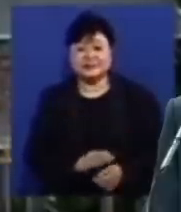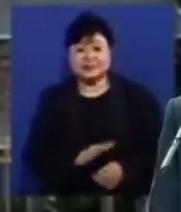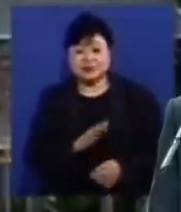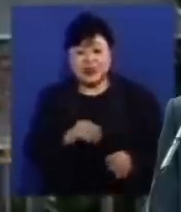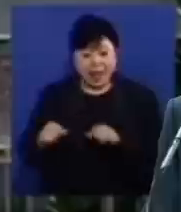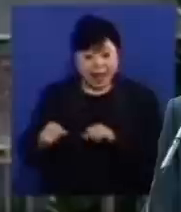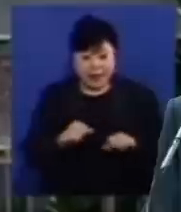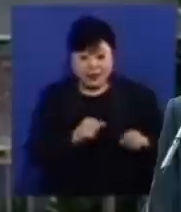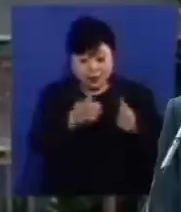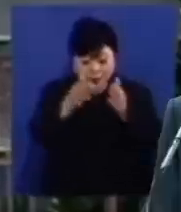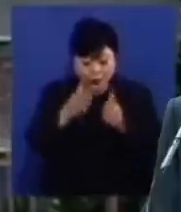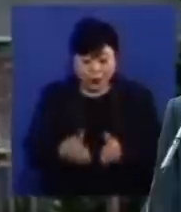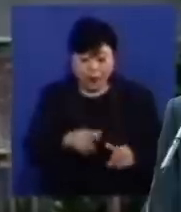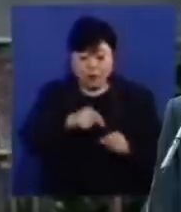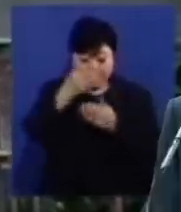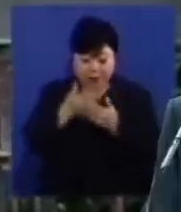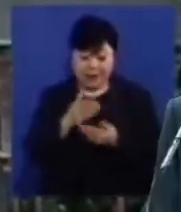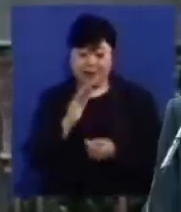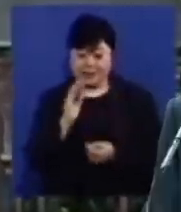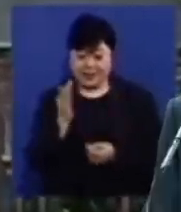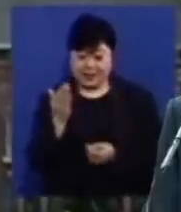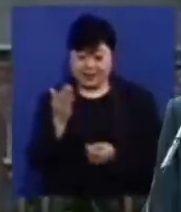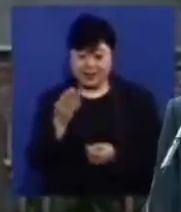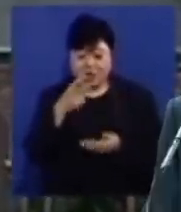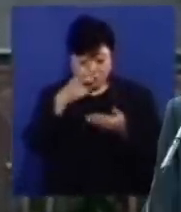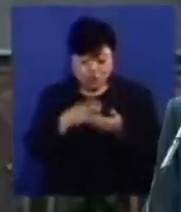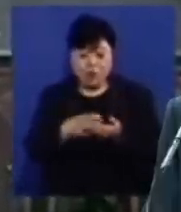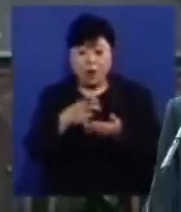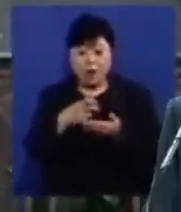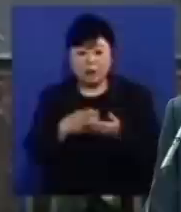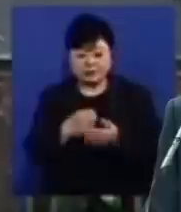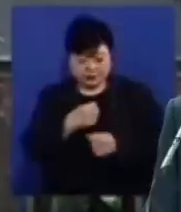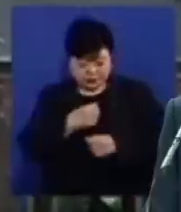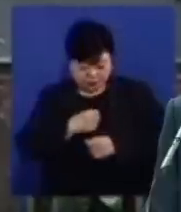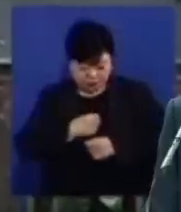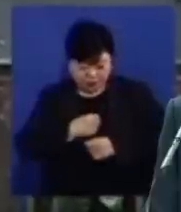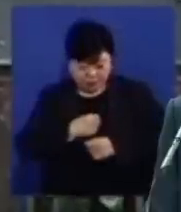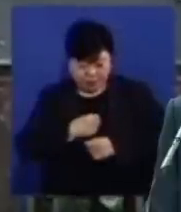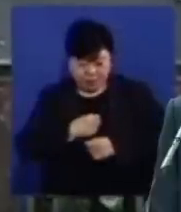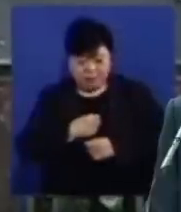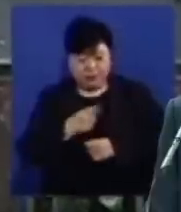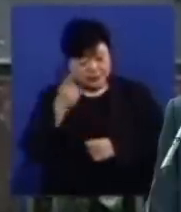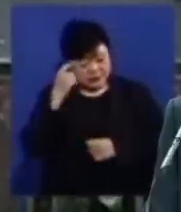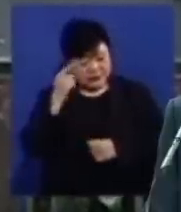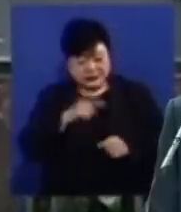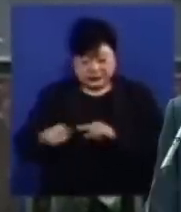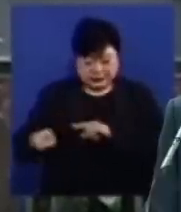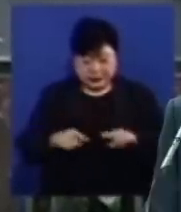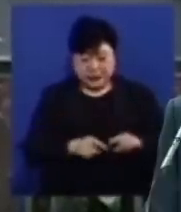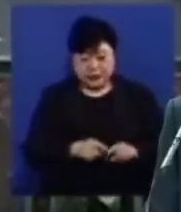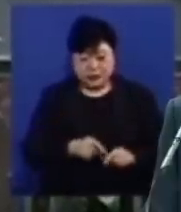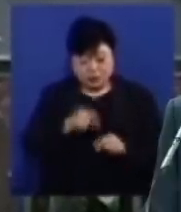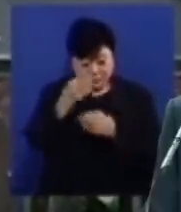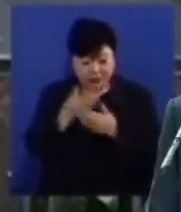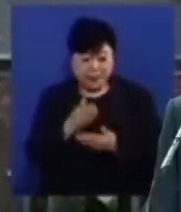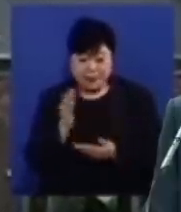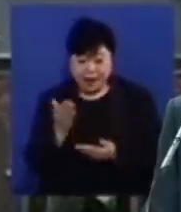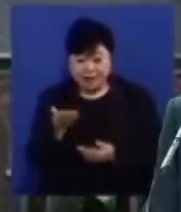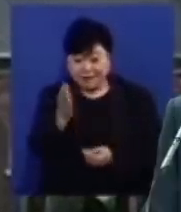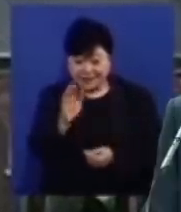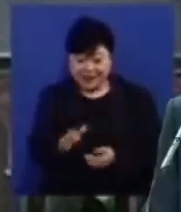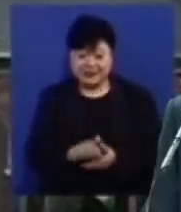행동을 통해서 구원받습니다. 율법을 지키고 의식을 집행해야 구원을 받지요.